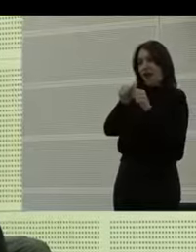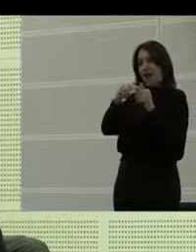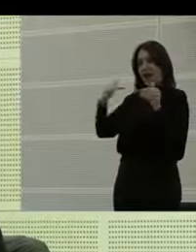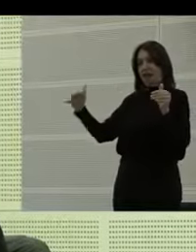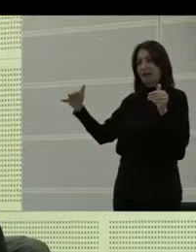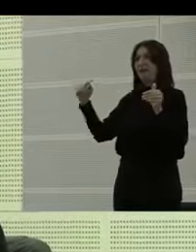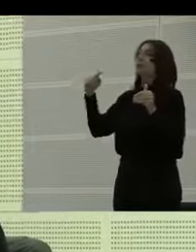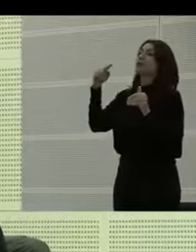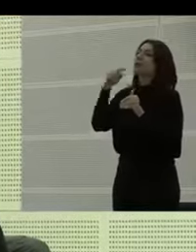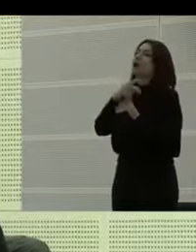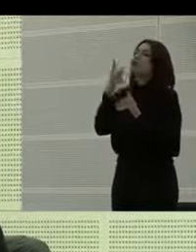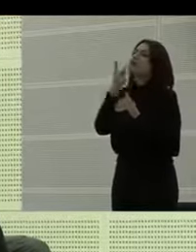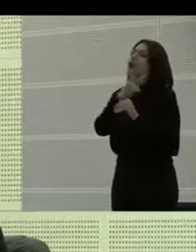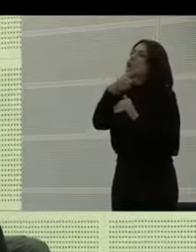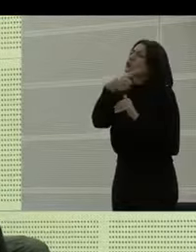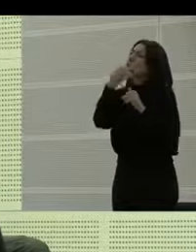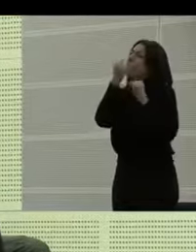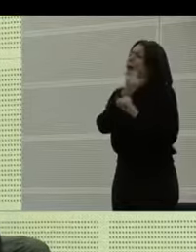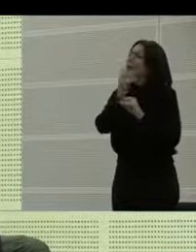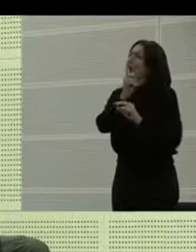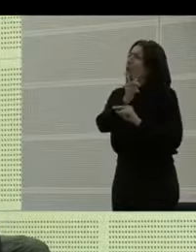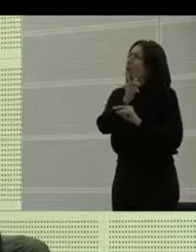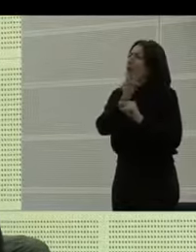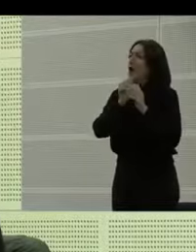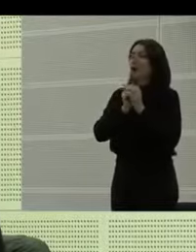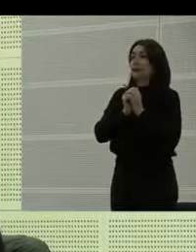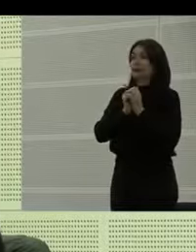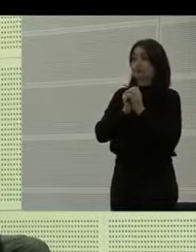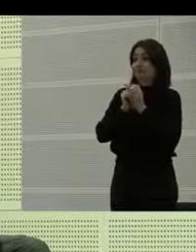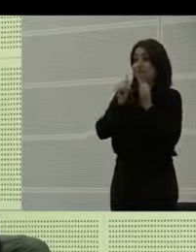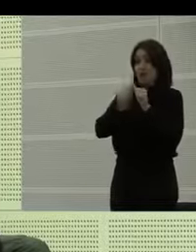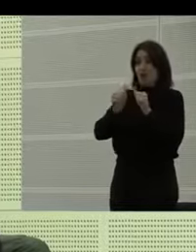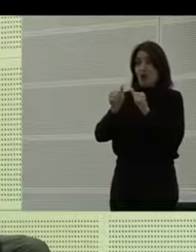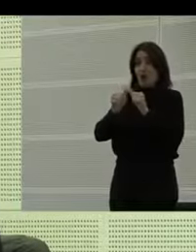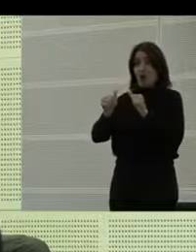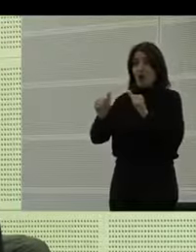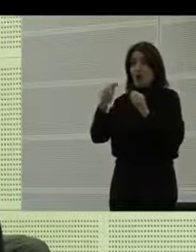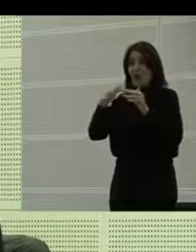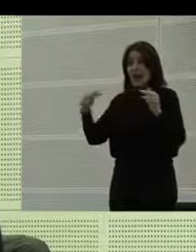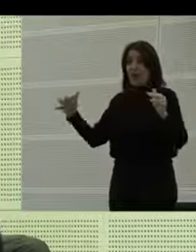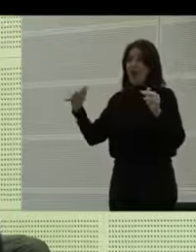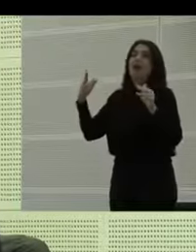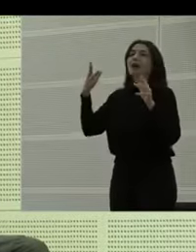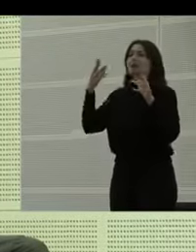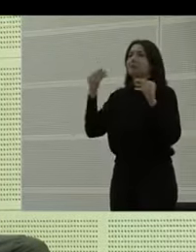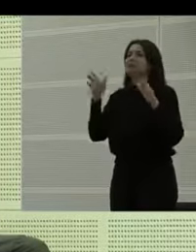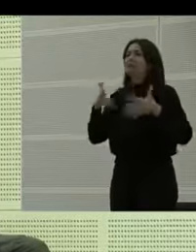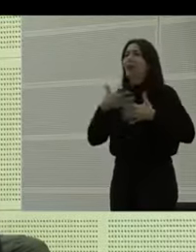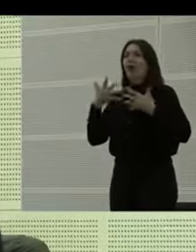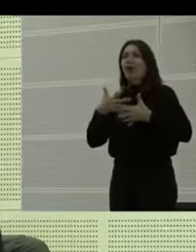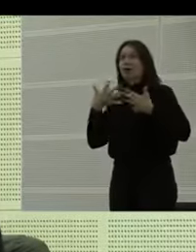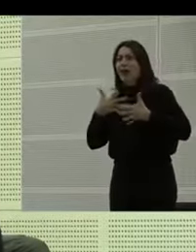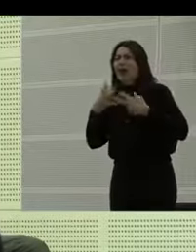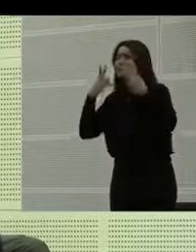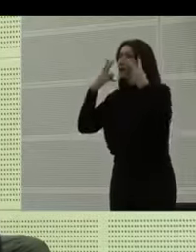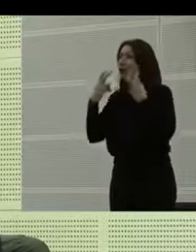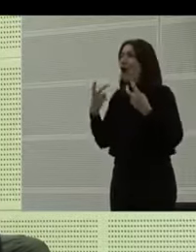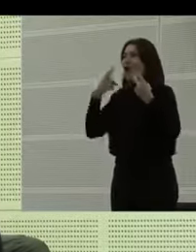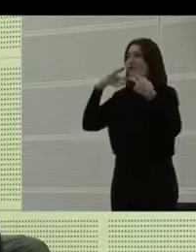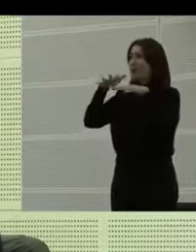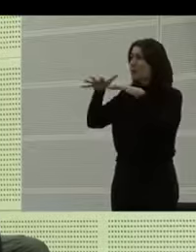sua particolarità? Che a differenza delle sue sorelle, che erano contente del luogo in cui